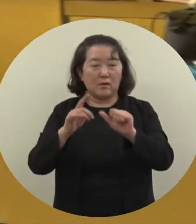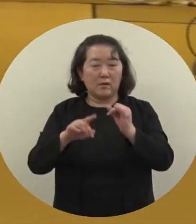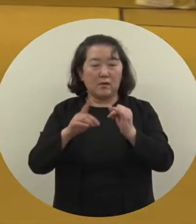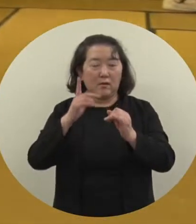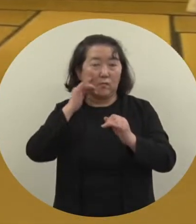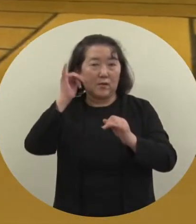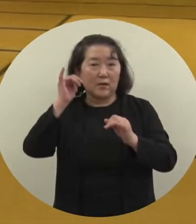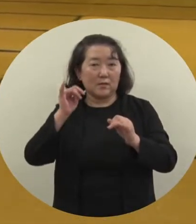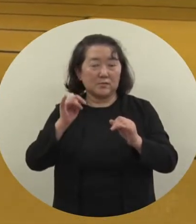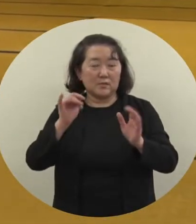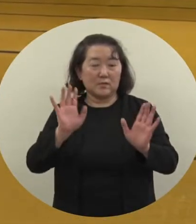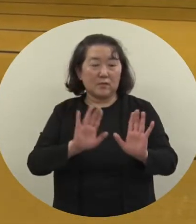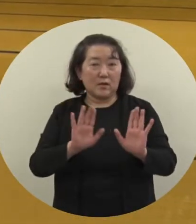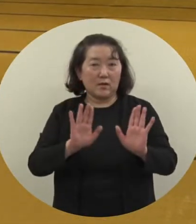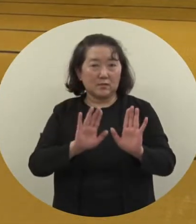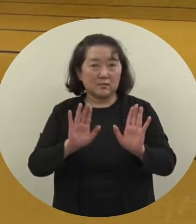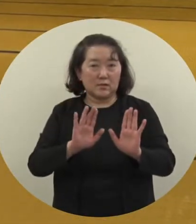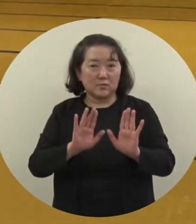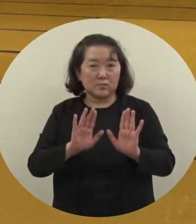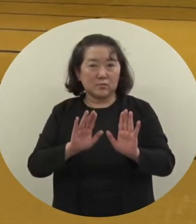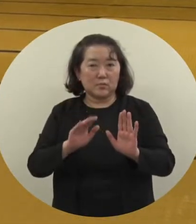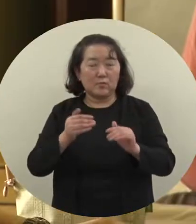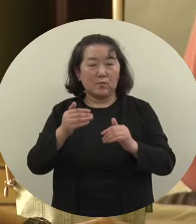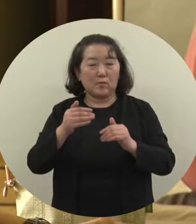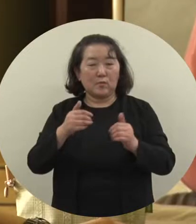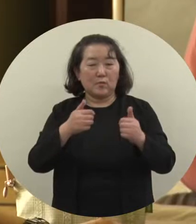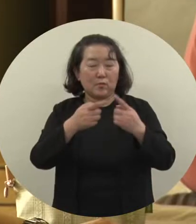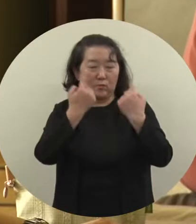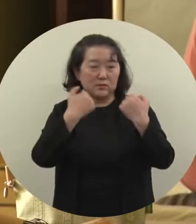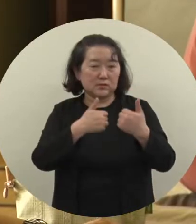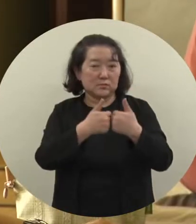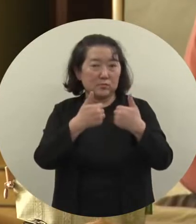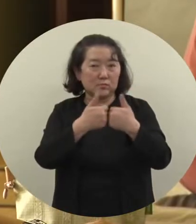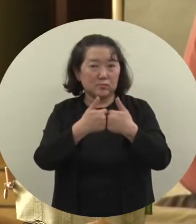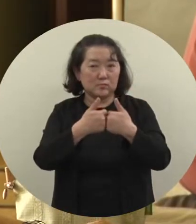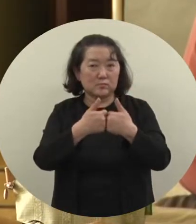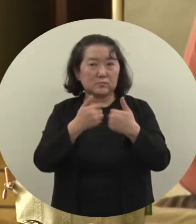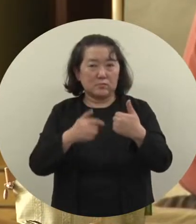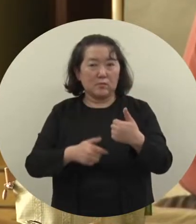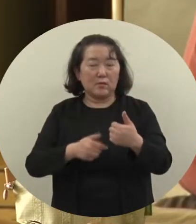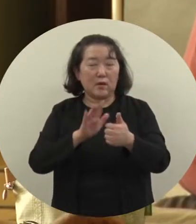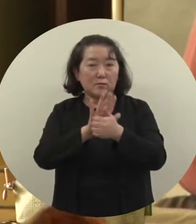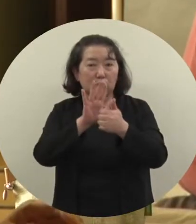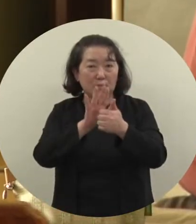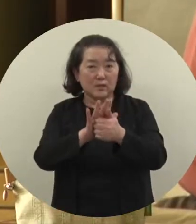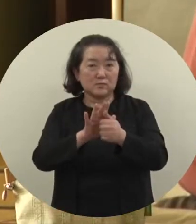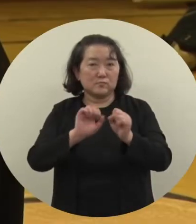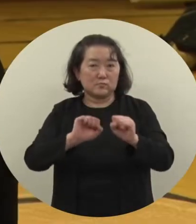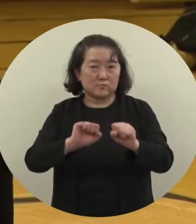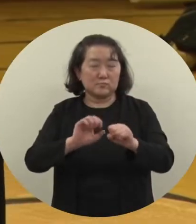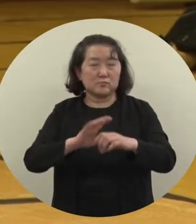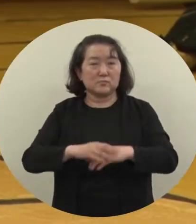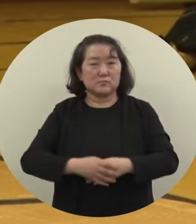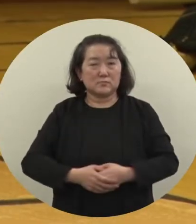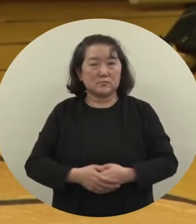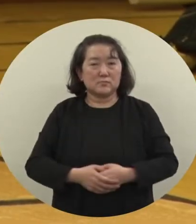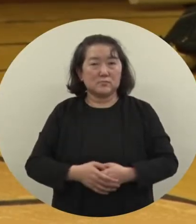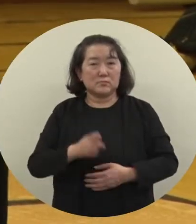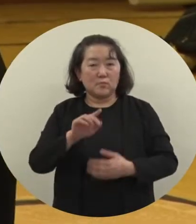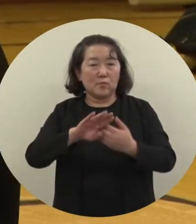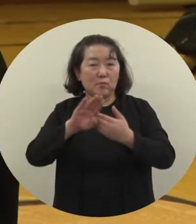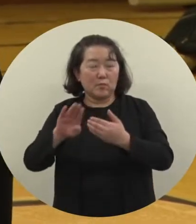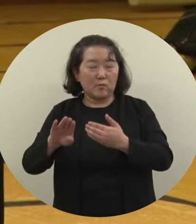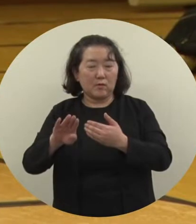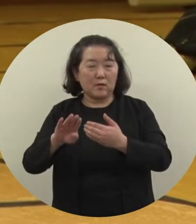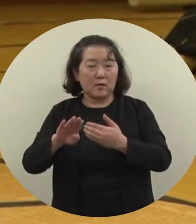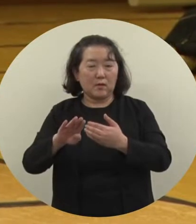いでは、保健師・助産師が個別に相談に乗り、産婦さんに合ったアドバイスを送っています。その